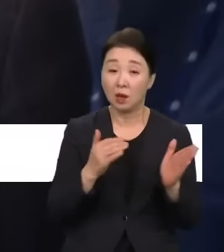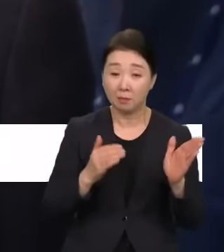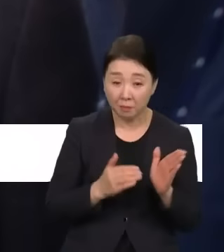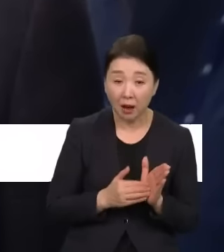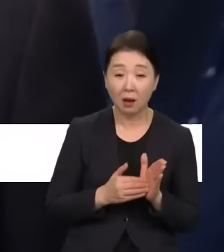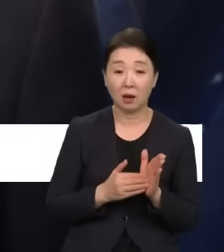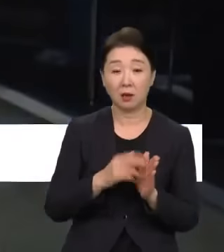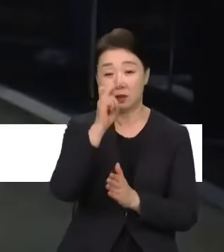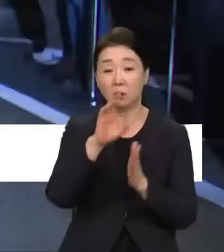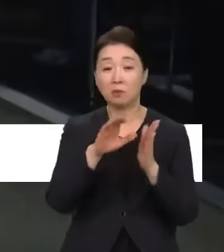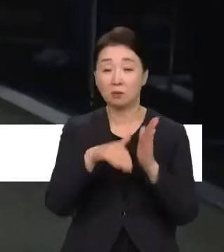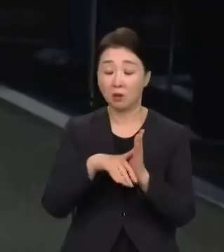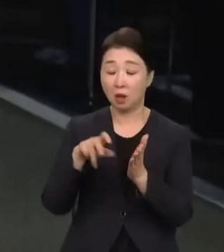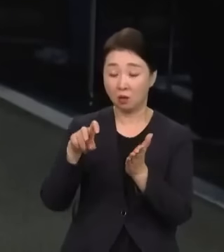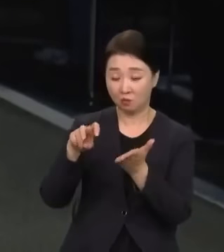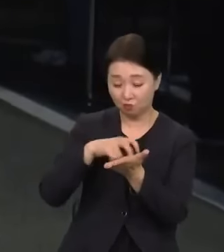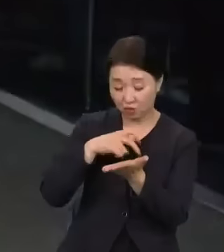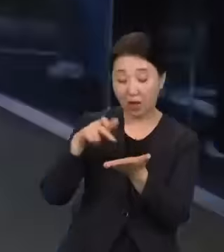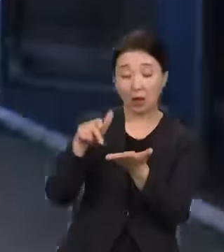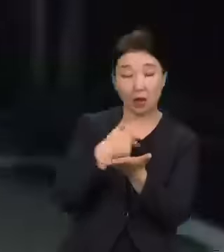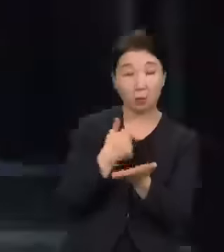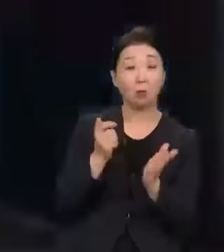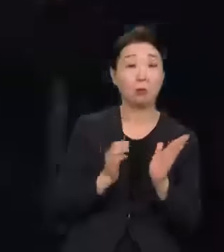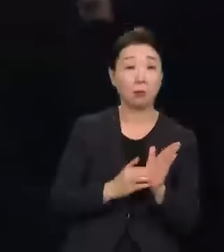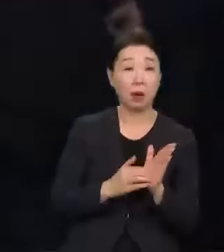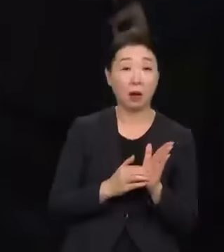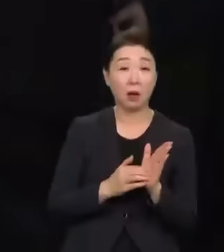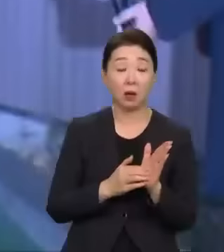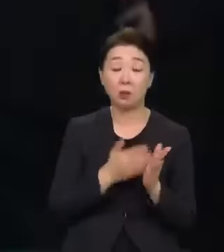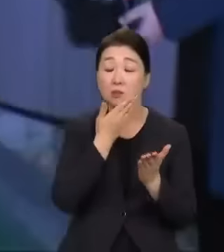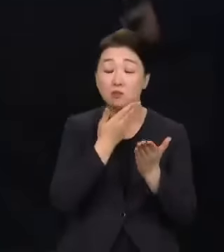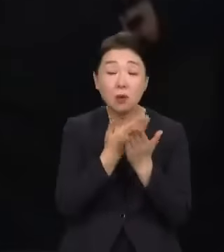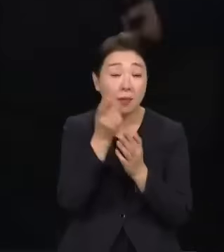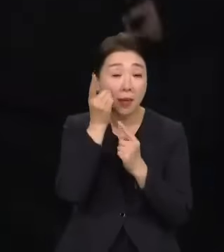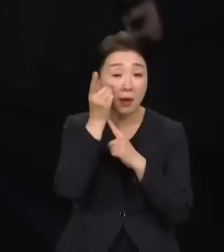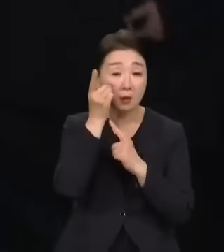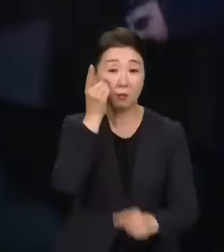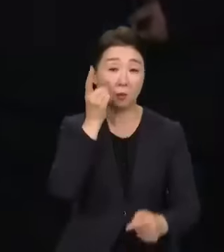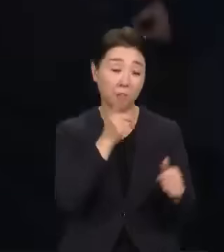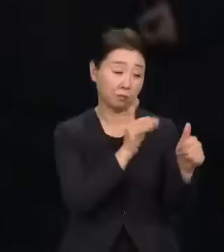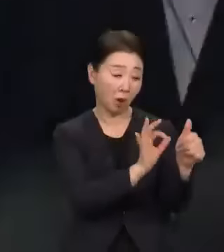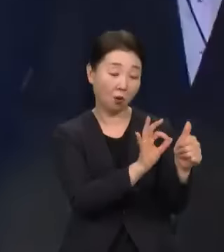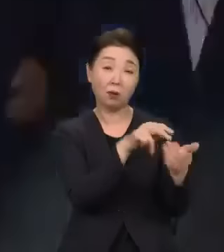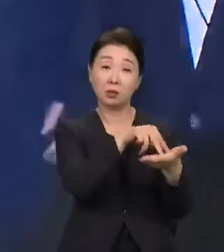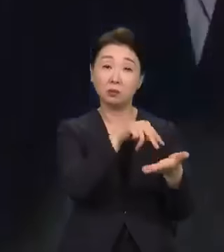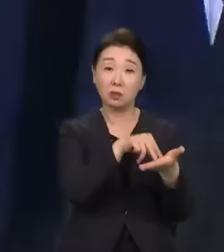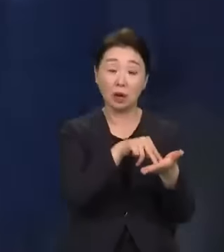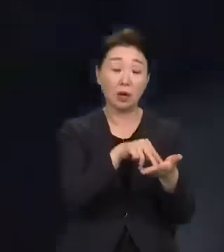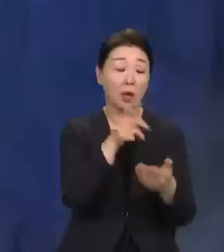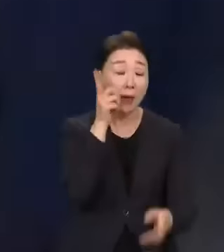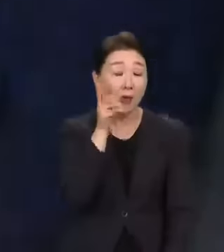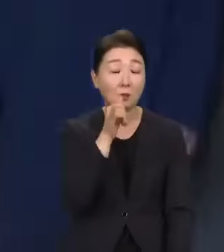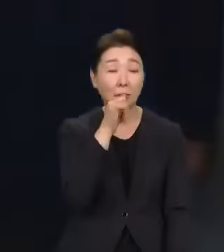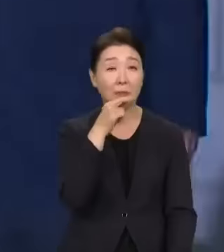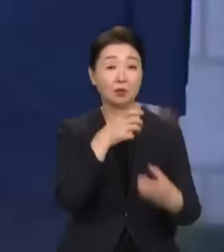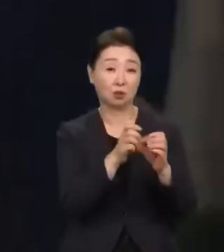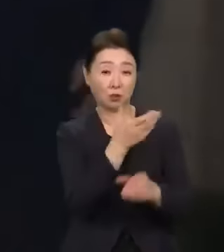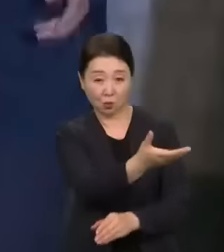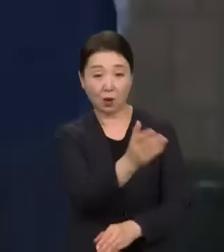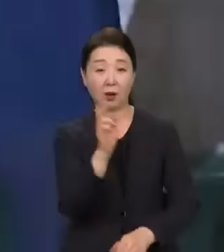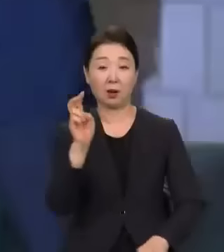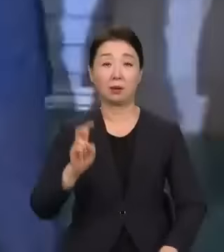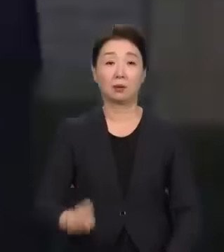문자 받고. 이른바 황금폰으로 불리는 휴대전화에 대해 명 씨 측은 있다면 민주당에 냈을 것이라고